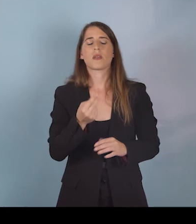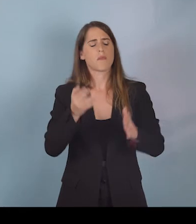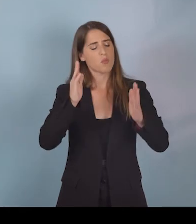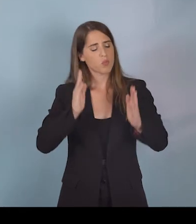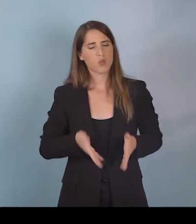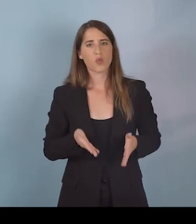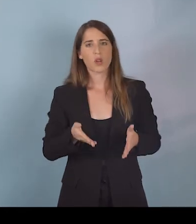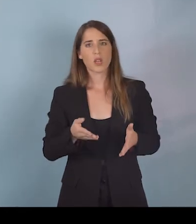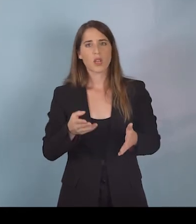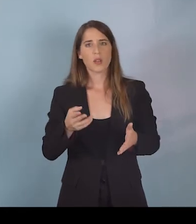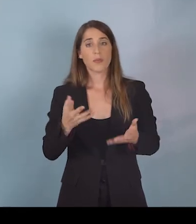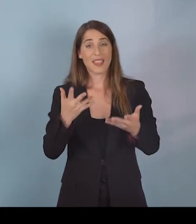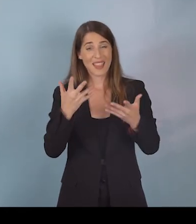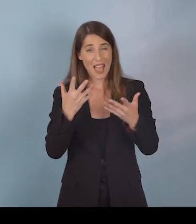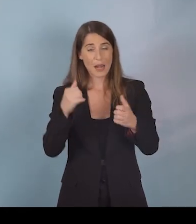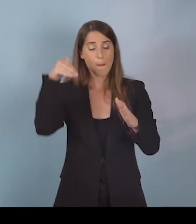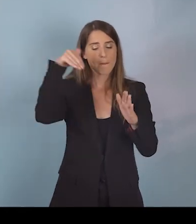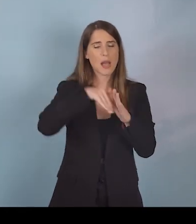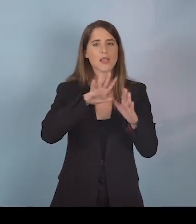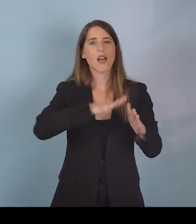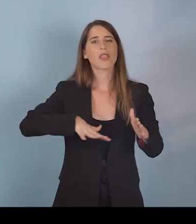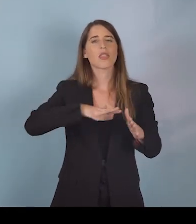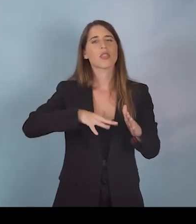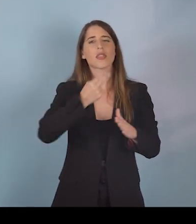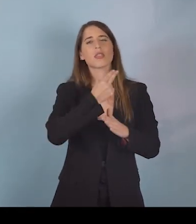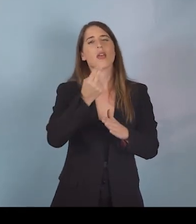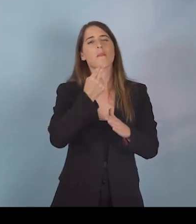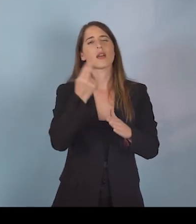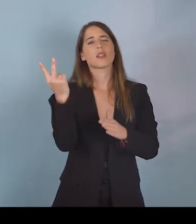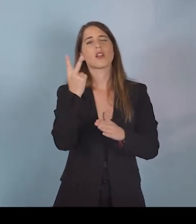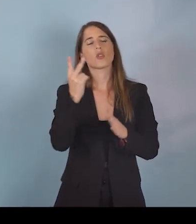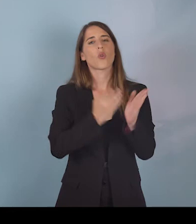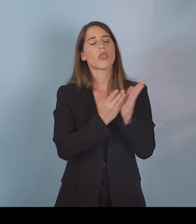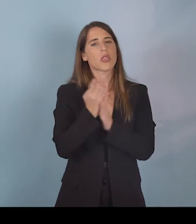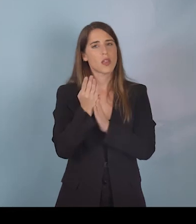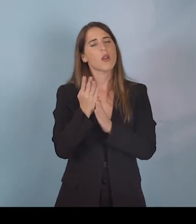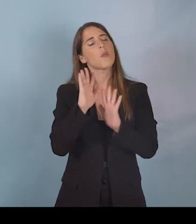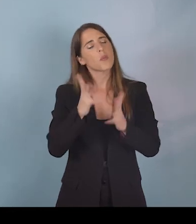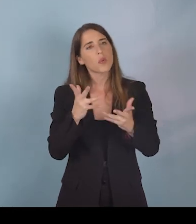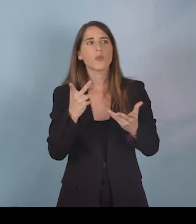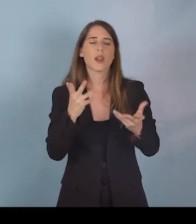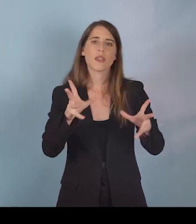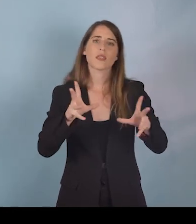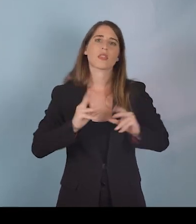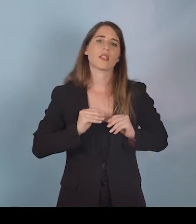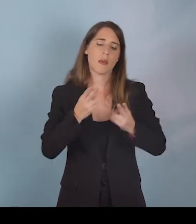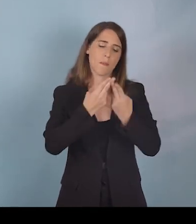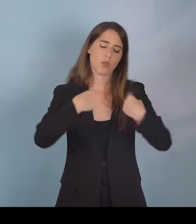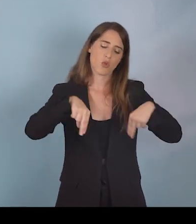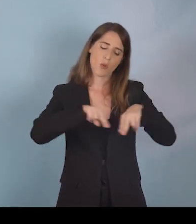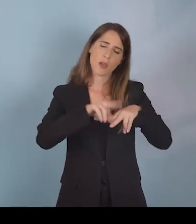οτιδήποτε από αυτά όλα τα θέματα μπορεί να εμπέσει στην εμβέλεια υπάρχοντος κοινοτικού δικαίου, μπορεί